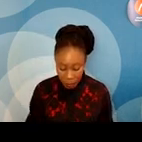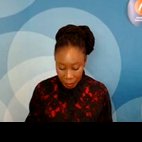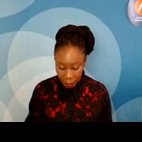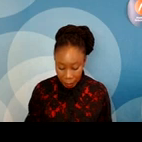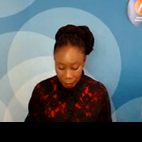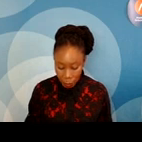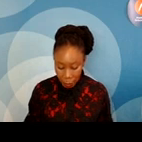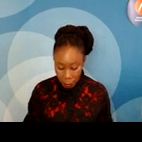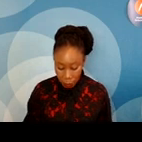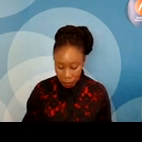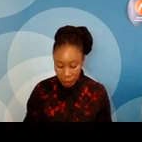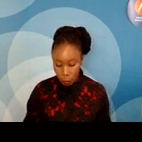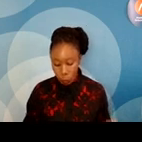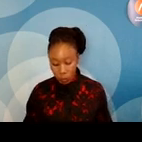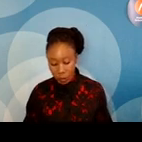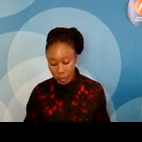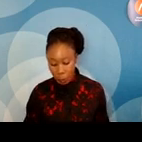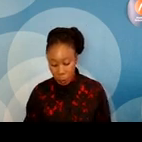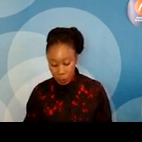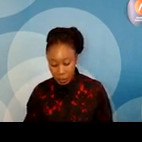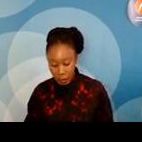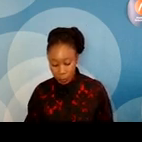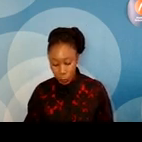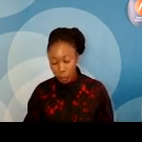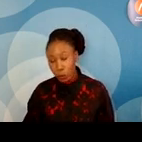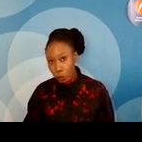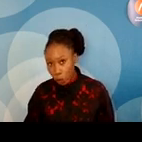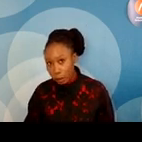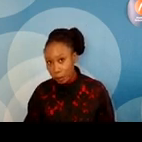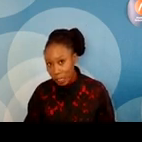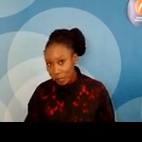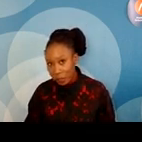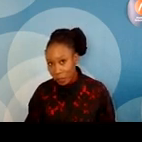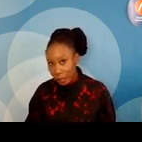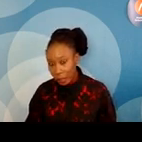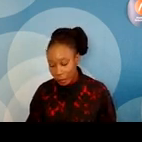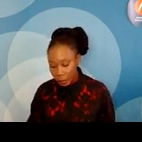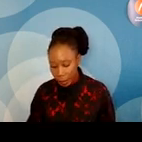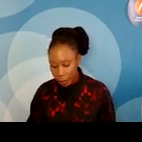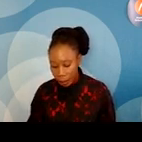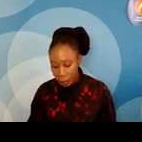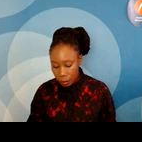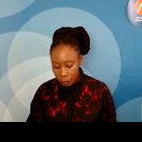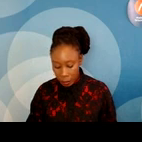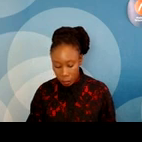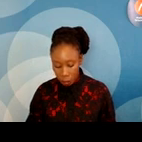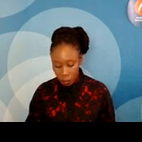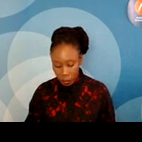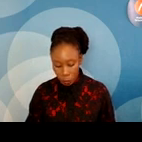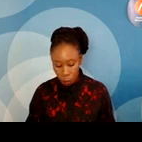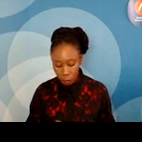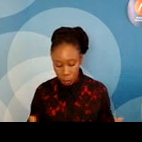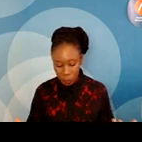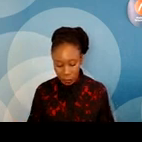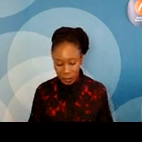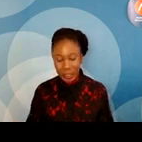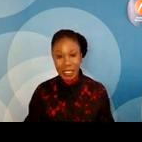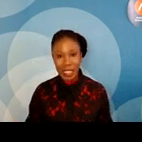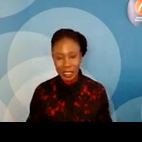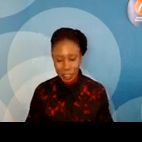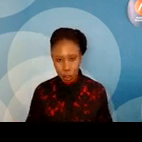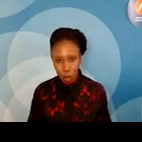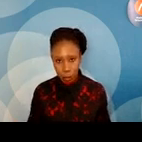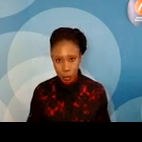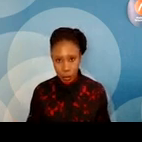Ytterligare tips är att det behövs ett utvidgat perspektiv och ett större medvetenhet kring vikten av ett